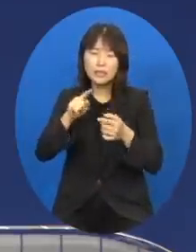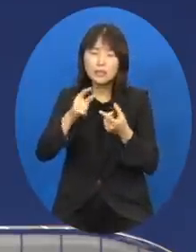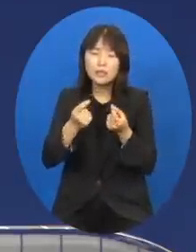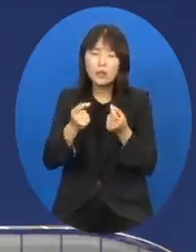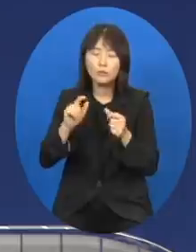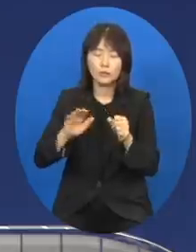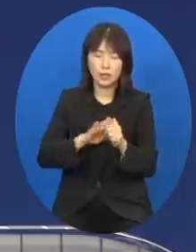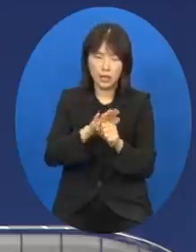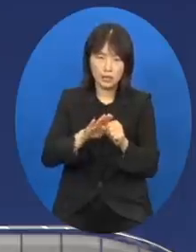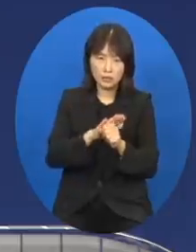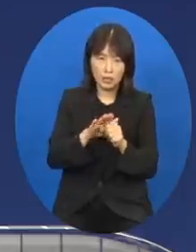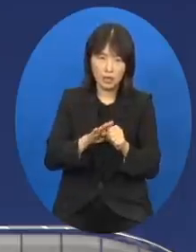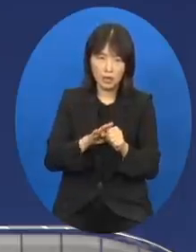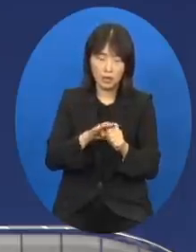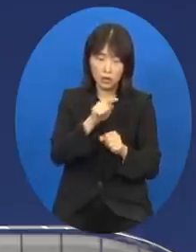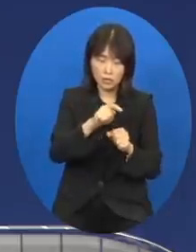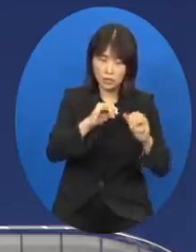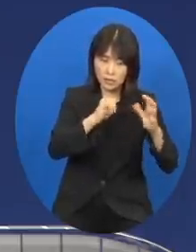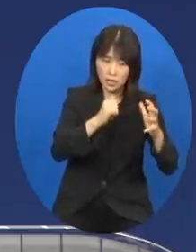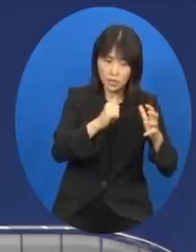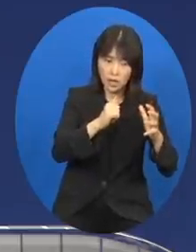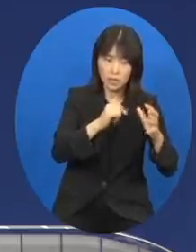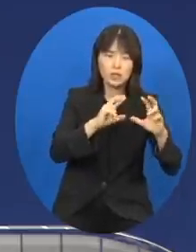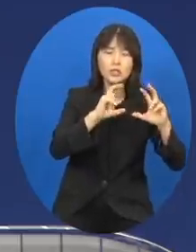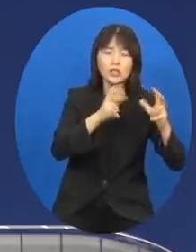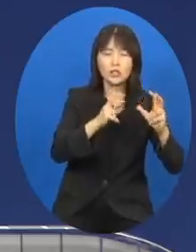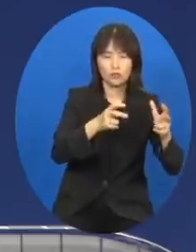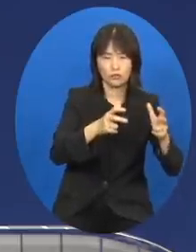사랑하사 여기서 이 세상은 지구를 말합니다.